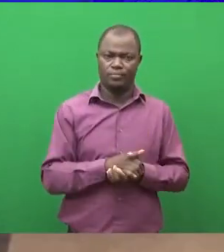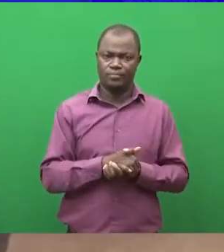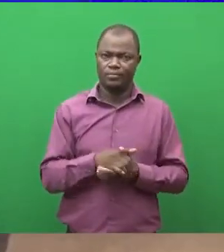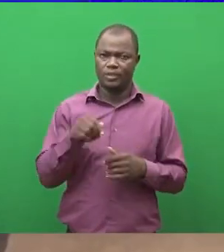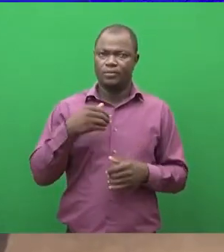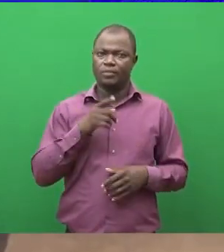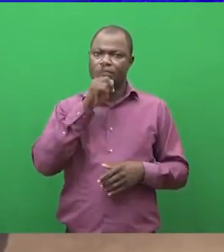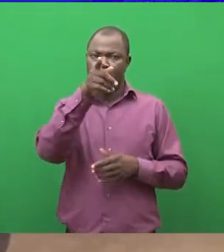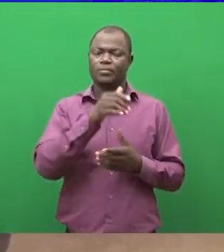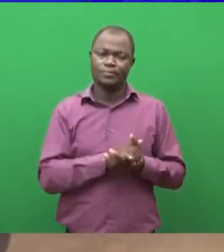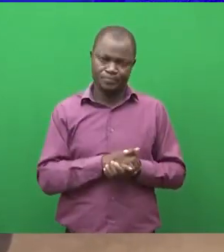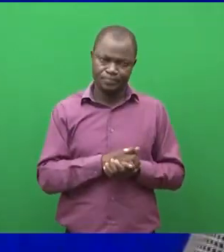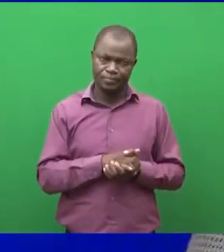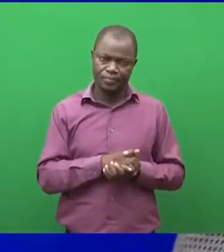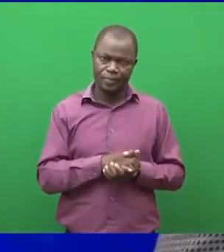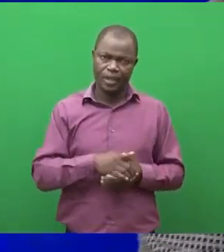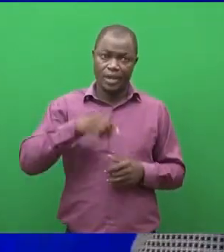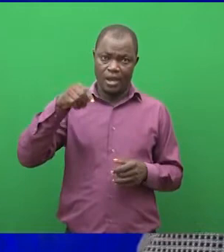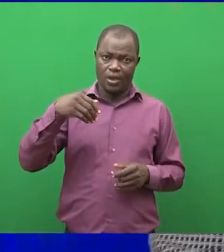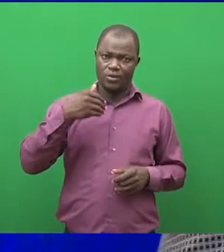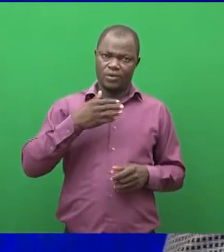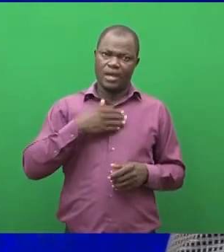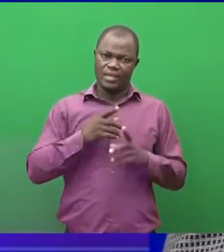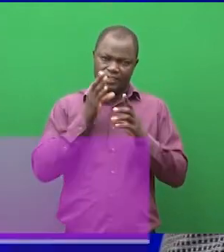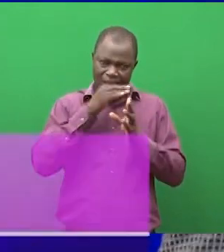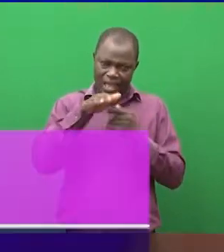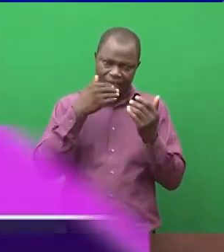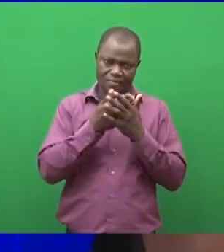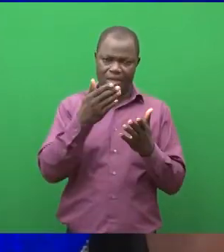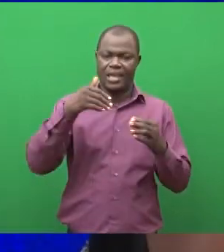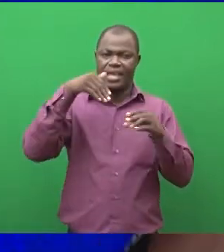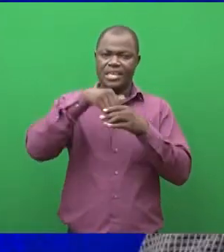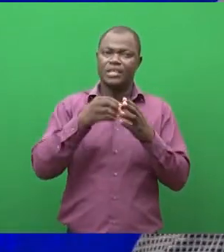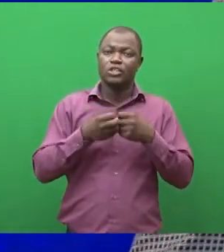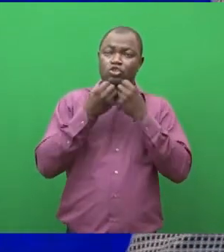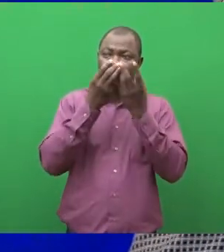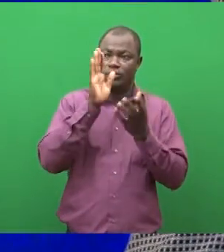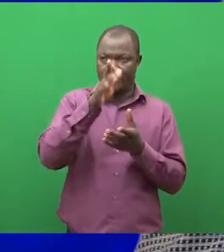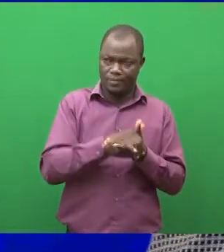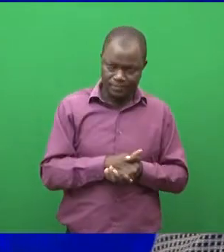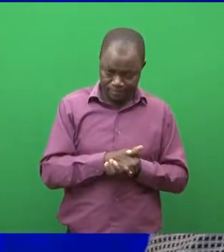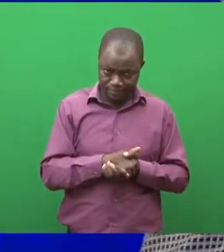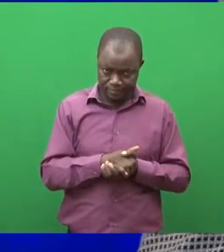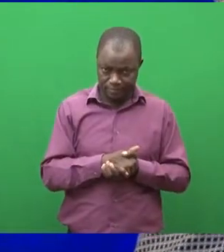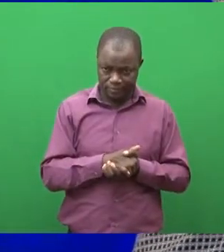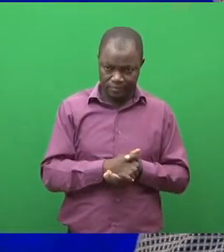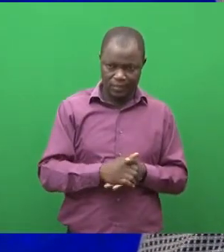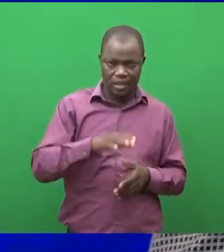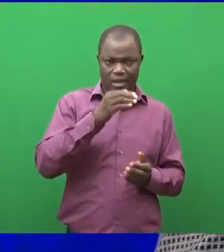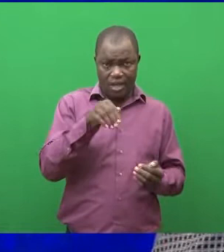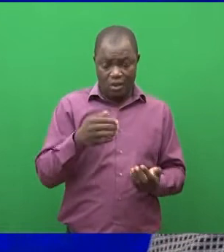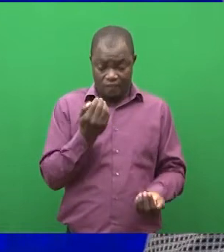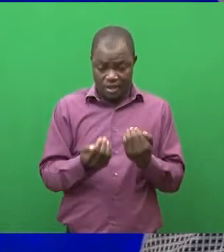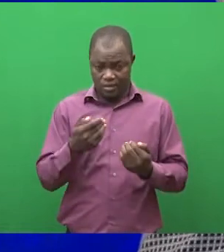Tirikuya kwamuri mukwashamu. Maita yenyu Mai Chisamba, ndoda kutsokodzera panyaya yatinowanzosangana nayo kuda vatariri vari kumba vangaiziva. Mazuva ano vana vedu